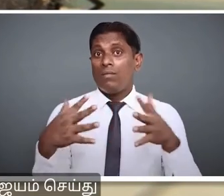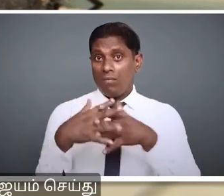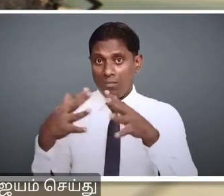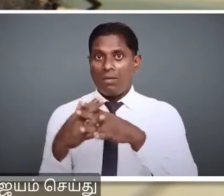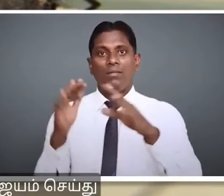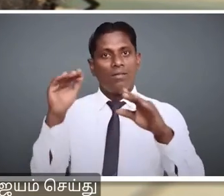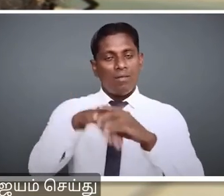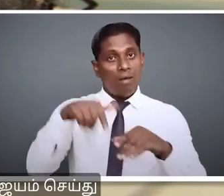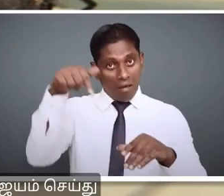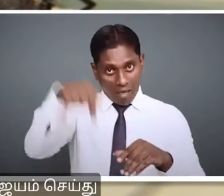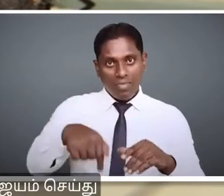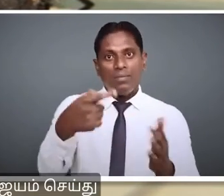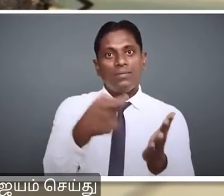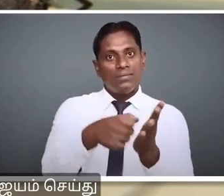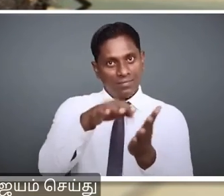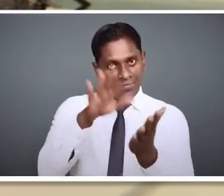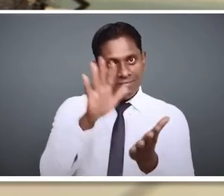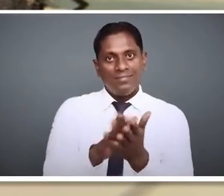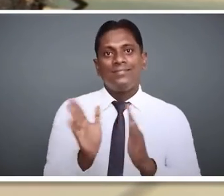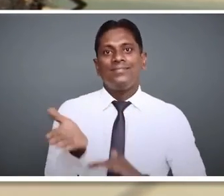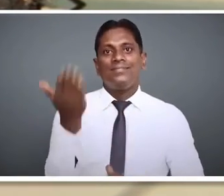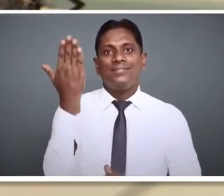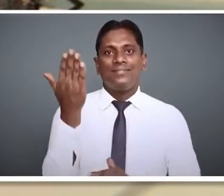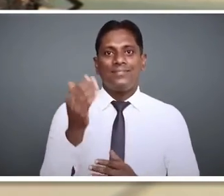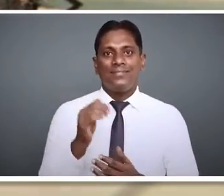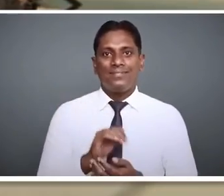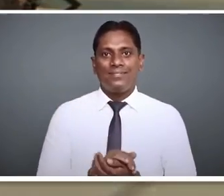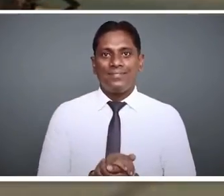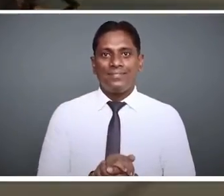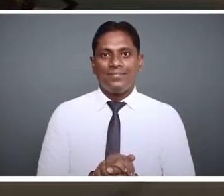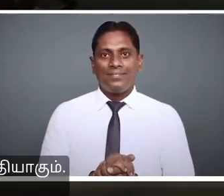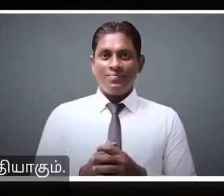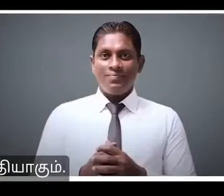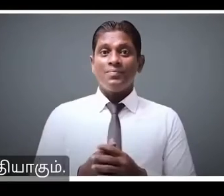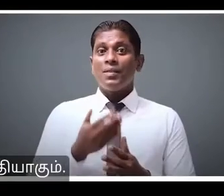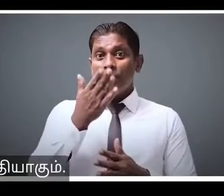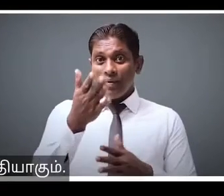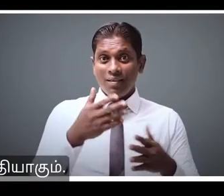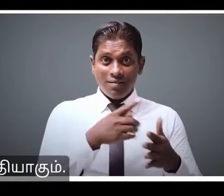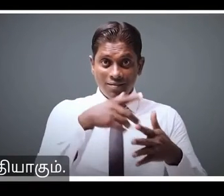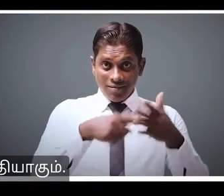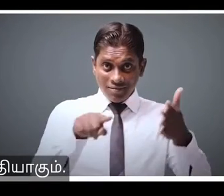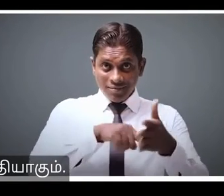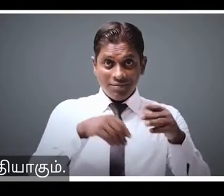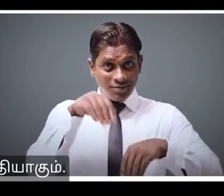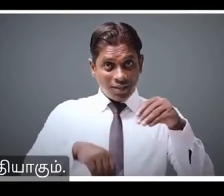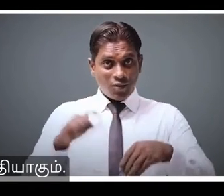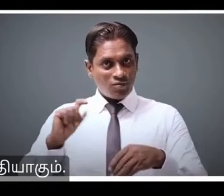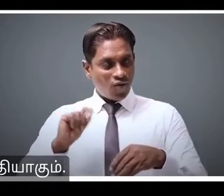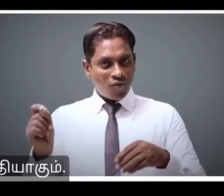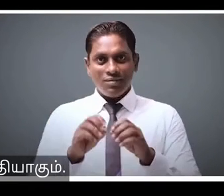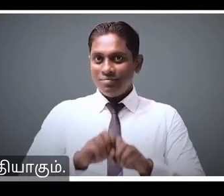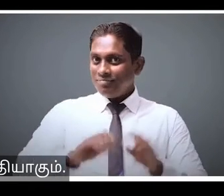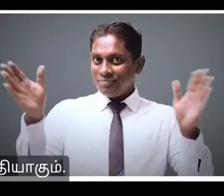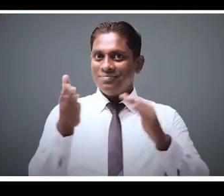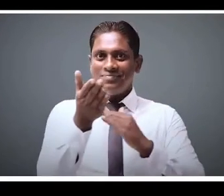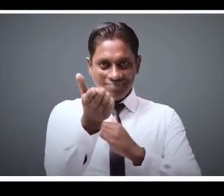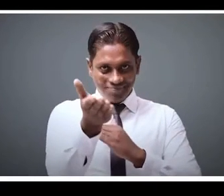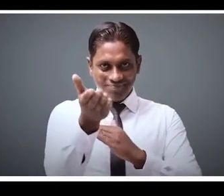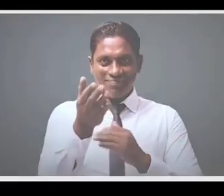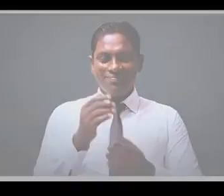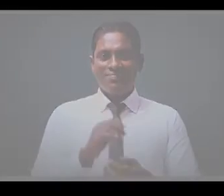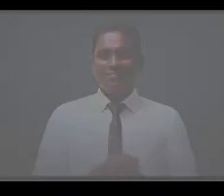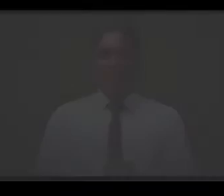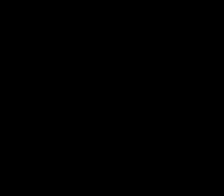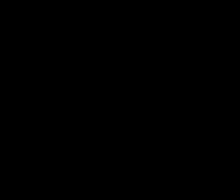elections.gov.lk எனும் இணையதளத்திற்கு விஜயம் செய்து இன்றே பதிவு செய்யுங்கள். இது தேர்தல்கள் ஆணையத்தின் ஒரு செய்தியாகும்.